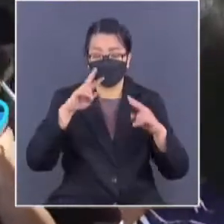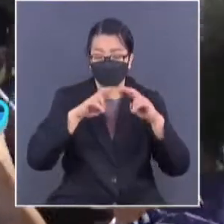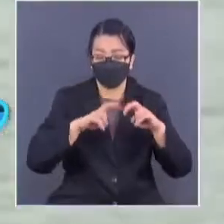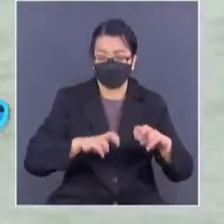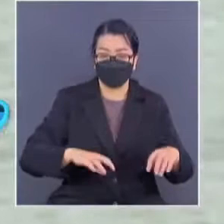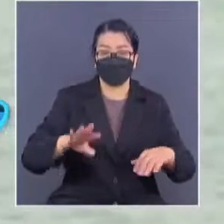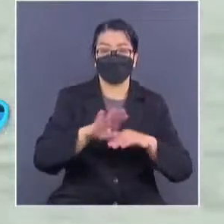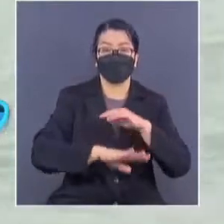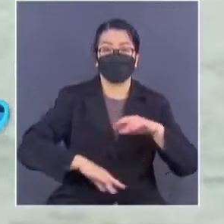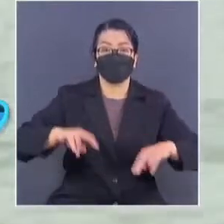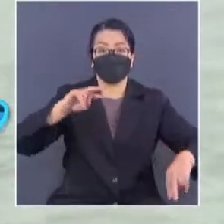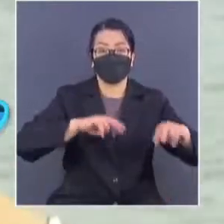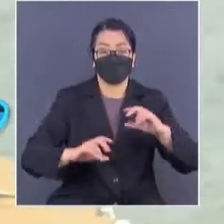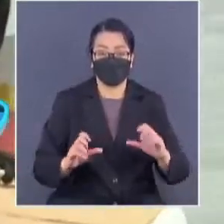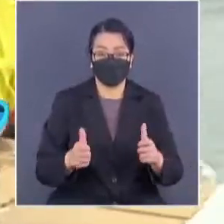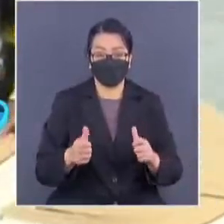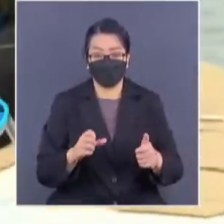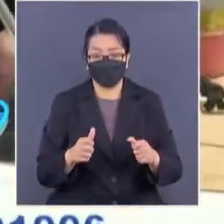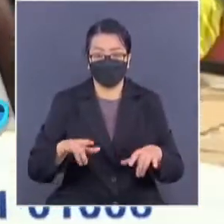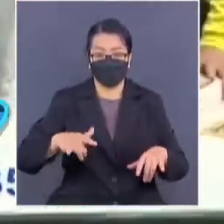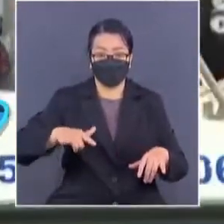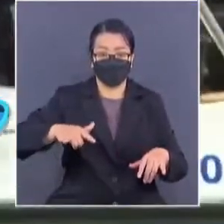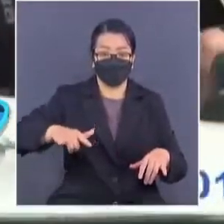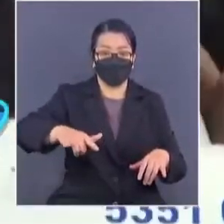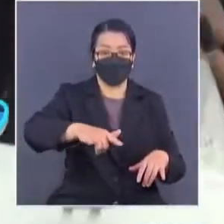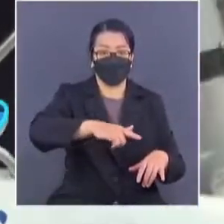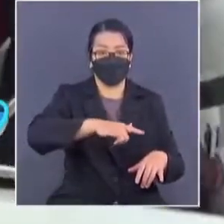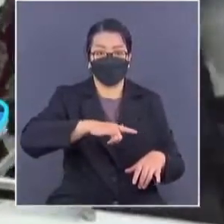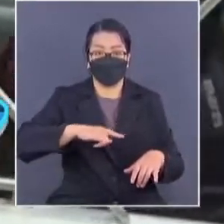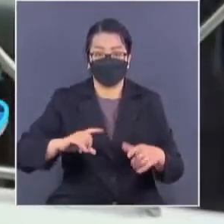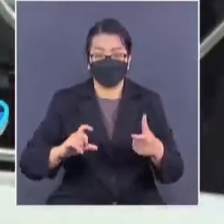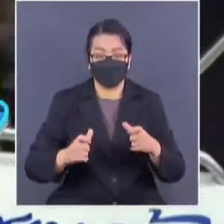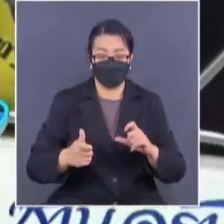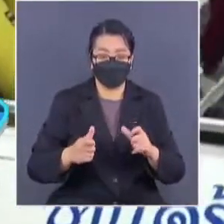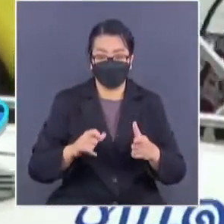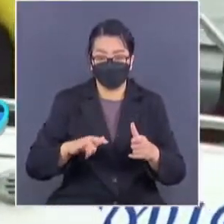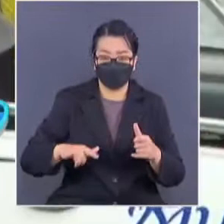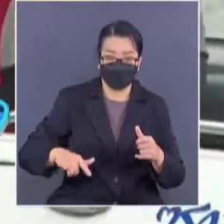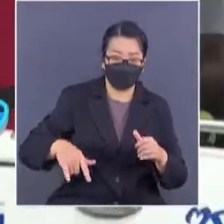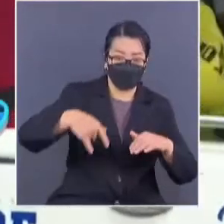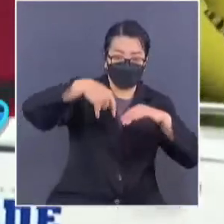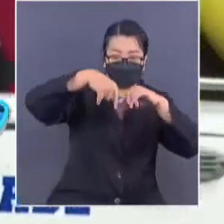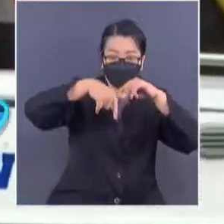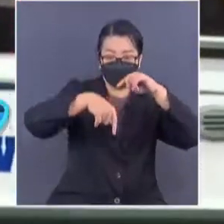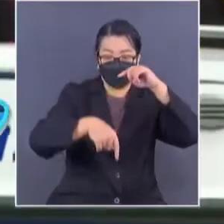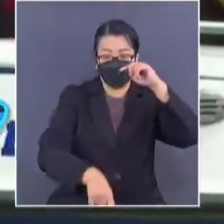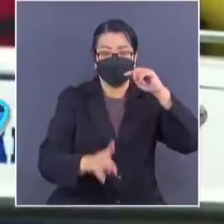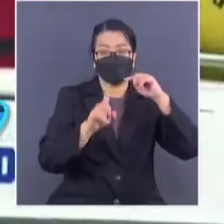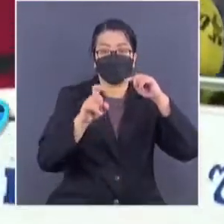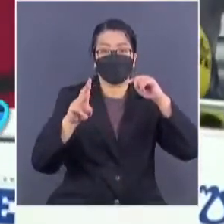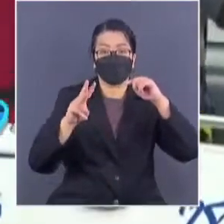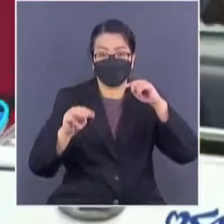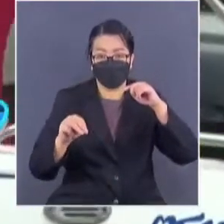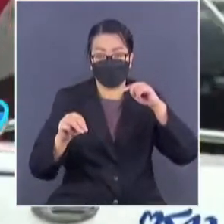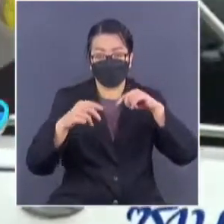านนี้คุณผู้ชมเป็นโดรนสำรวจใต้น้ำค่ะที่มีความสามารถพิเศษก็คือสามารถที่จะดำน้ำลึกได้100เมตรน